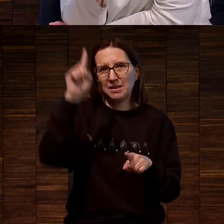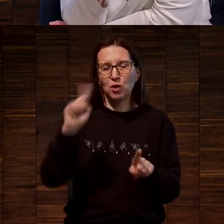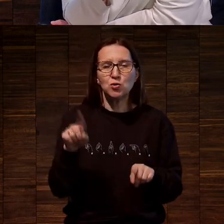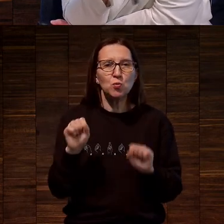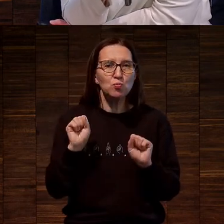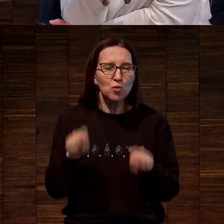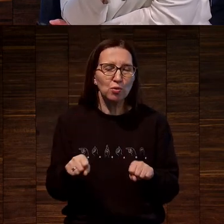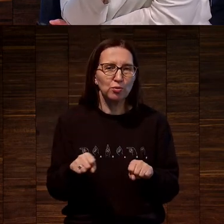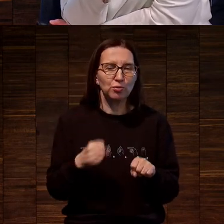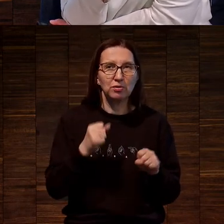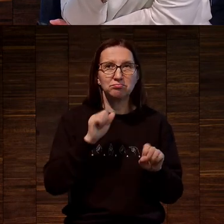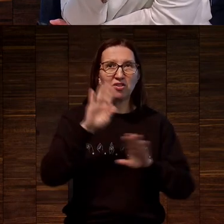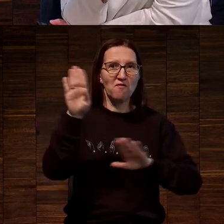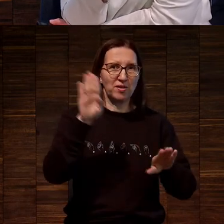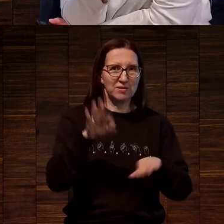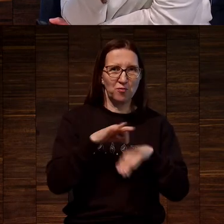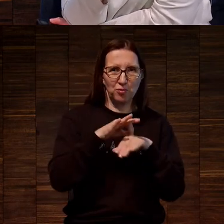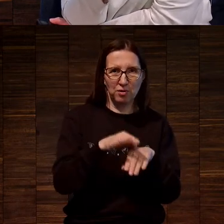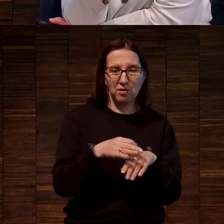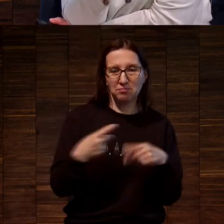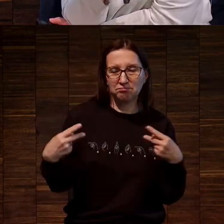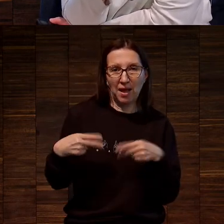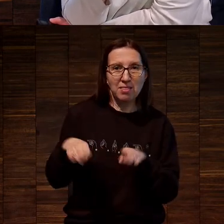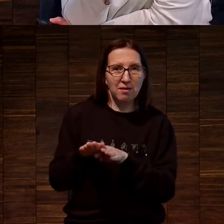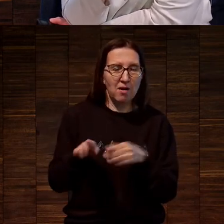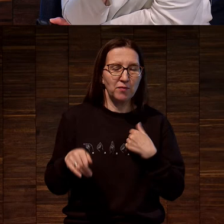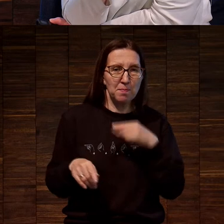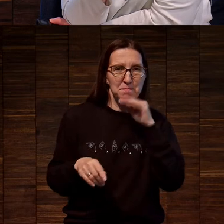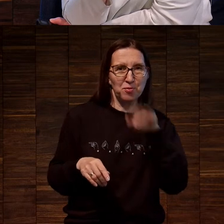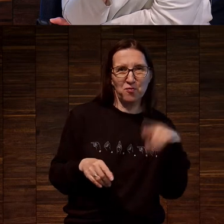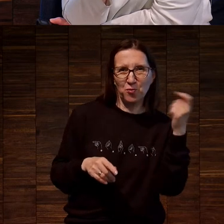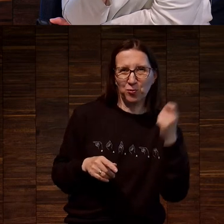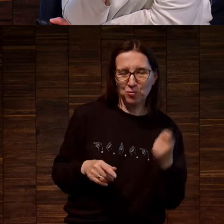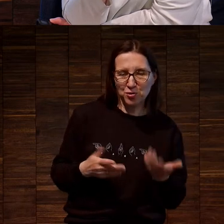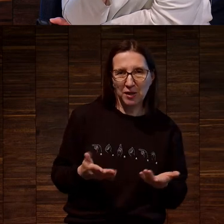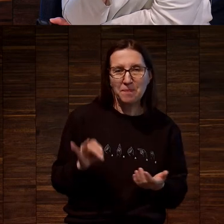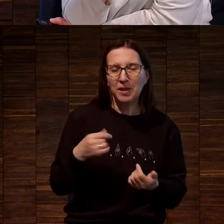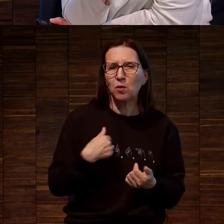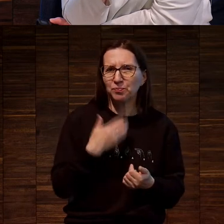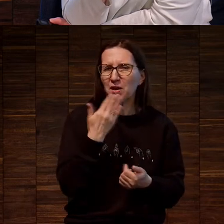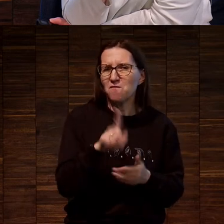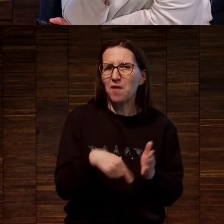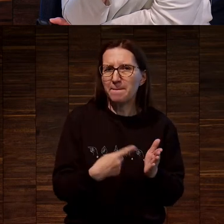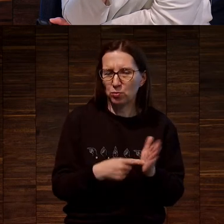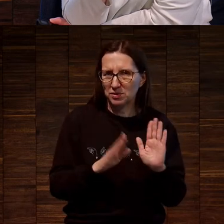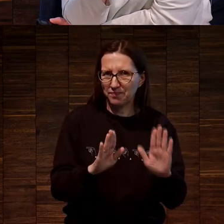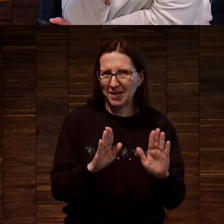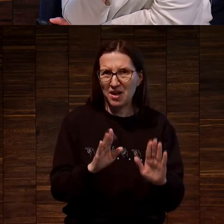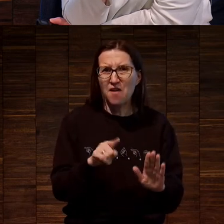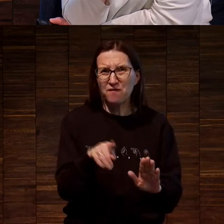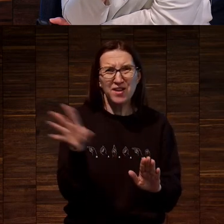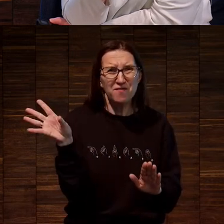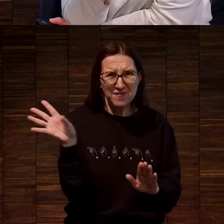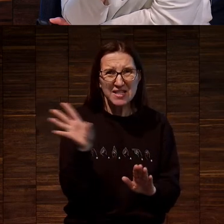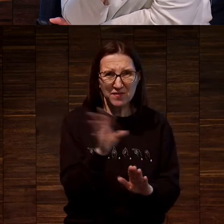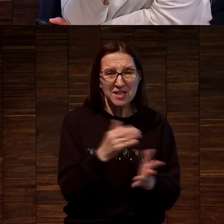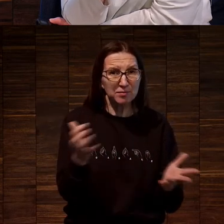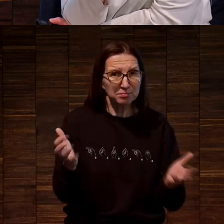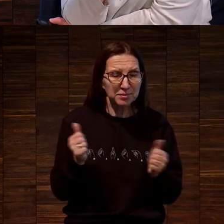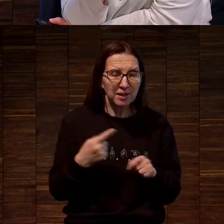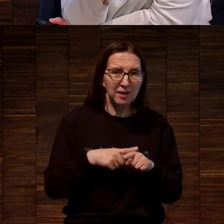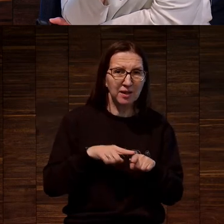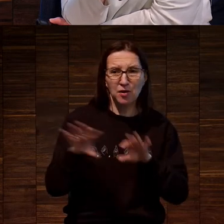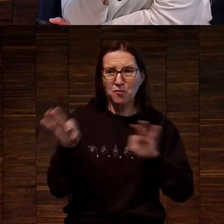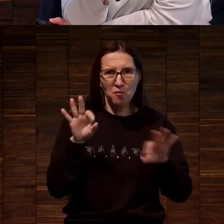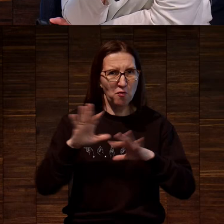они могут выставиться наравне с профессиональными авторами. А у меня вопрос, то есть вы вообще всех-всех принимали, ничего не